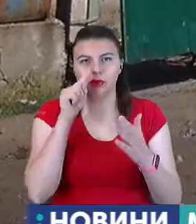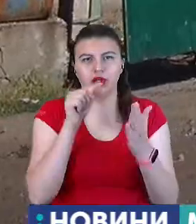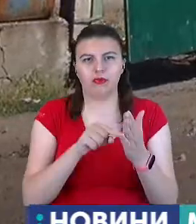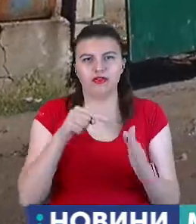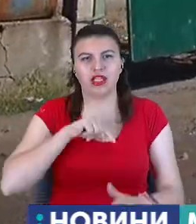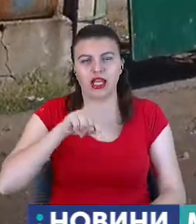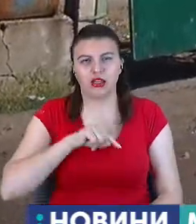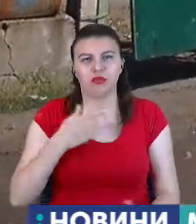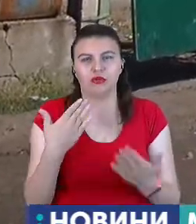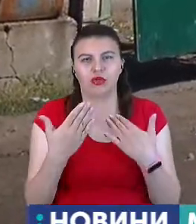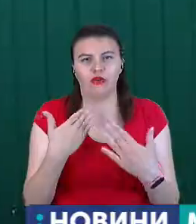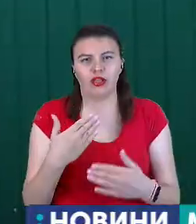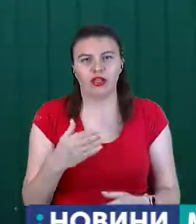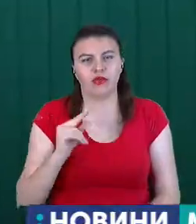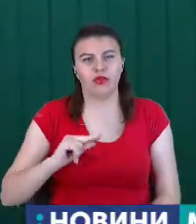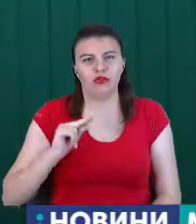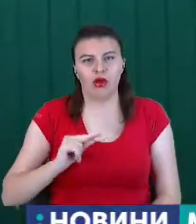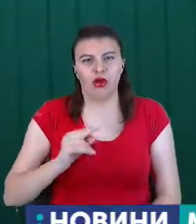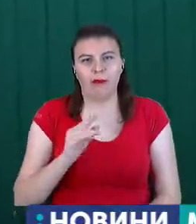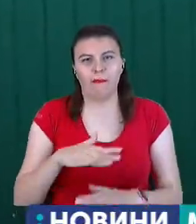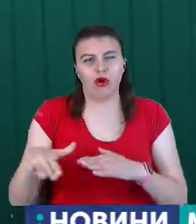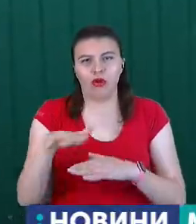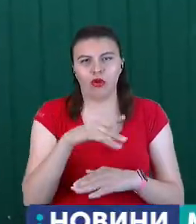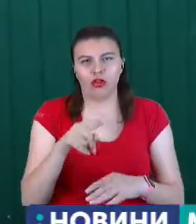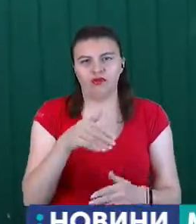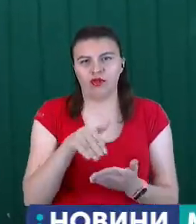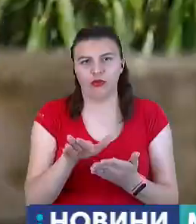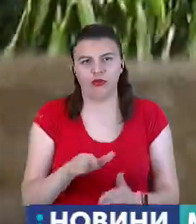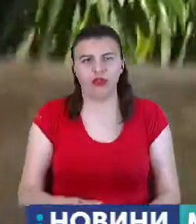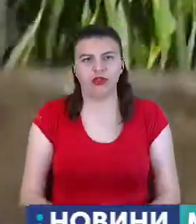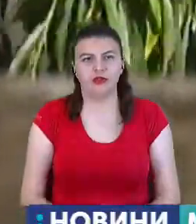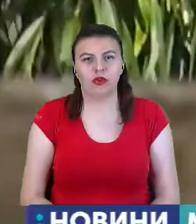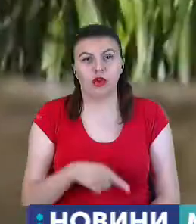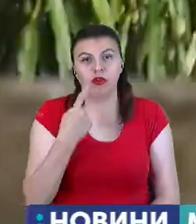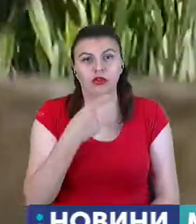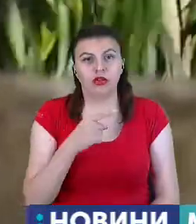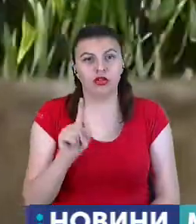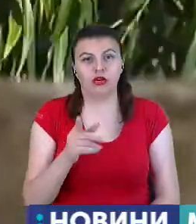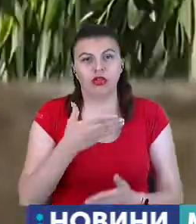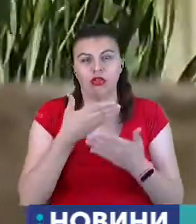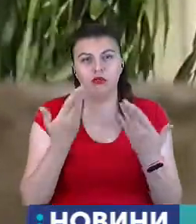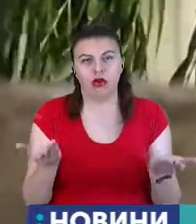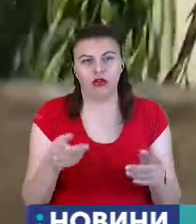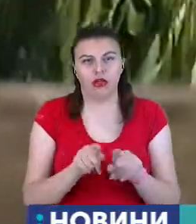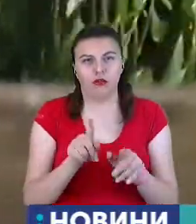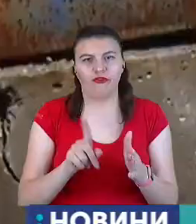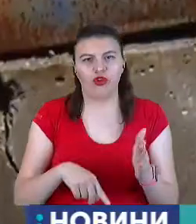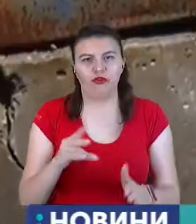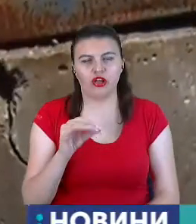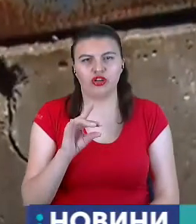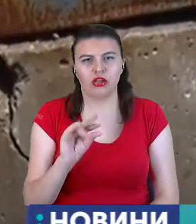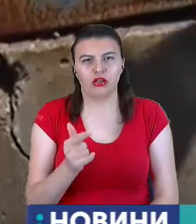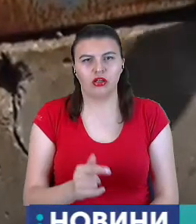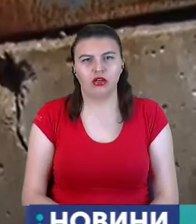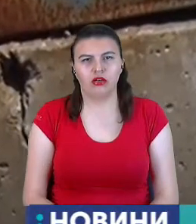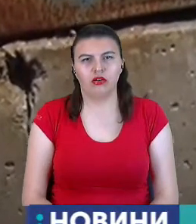та поспілкуватися із співробітниками полігону, але ті відмовились. Мовляв, не мають таких повноважень. Ви з ким це